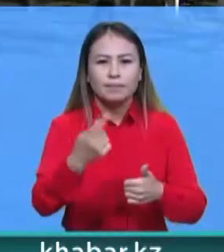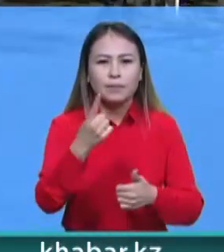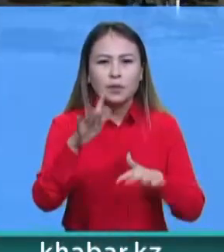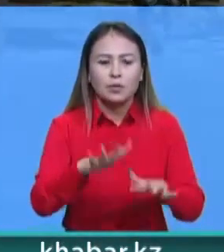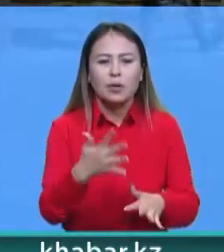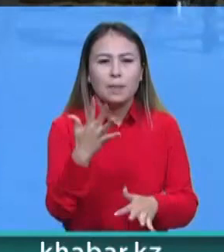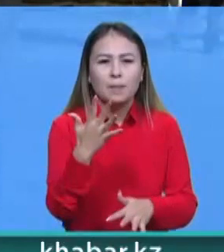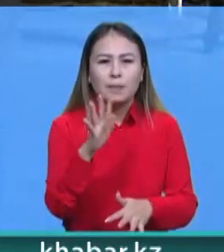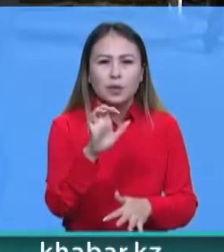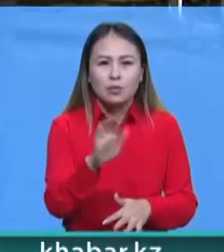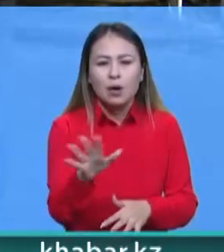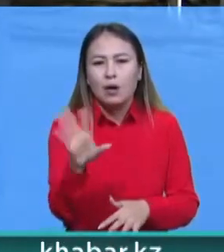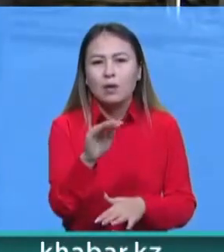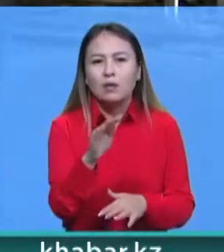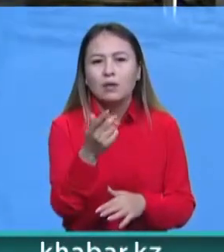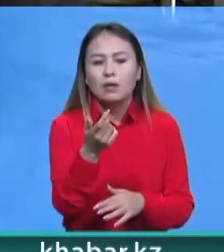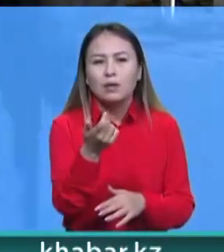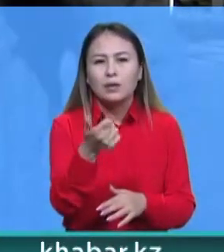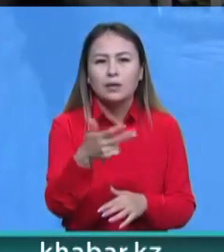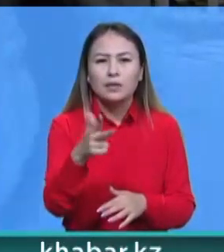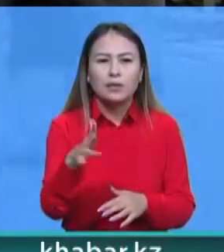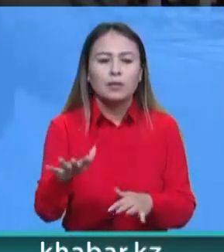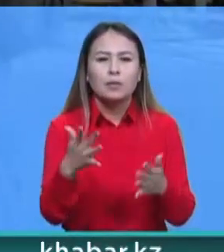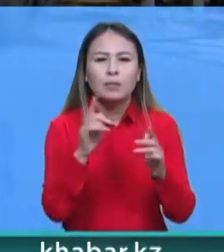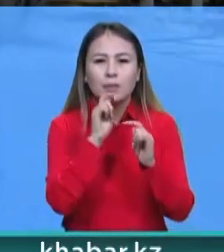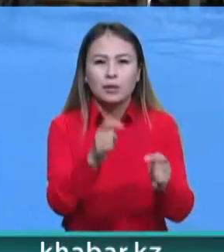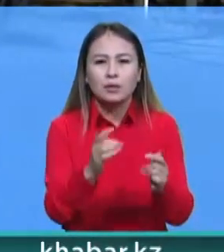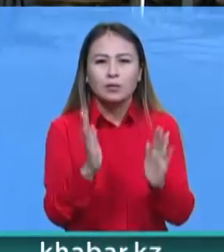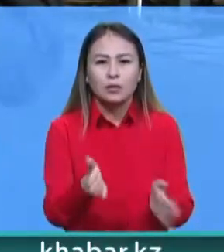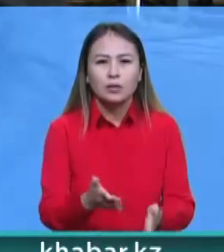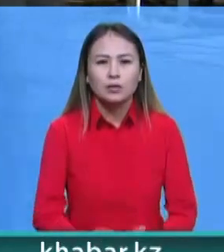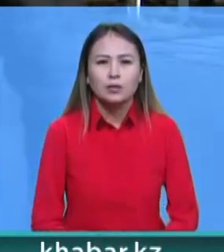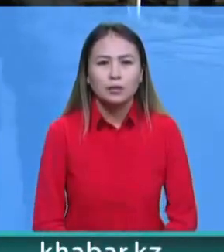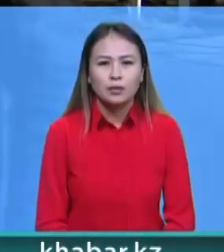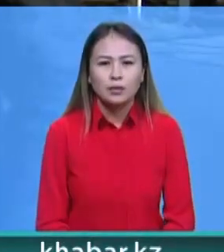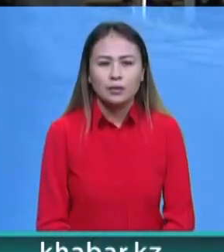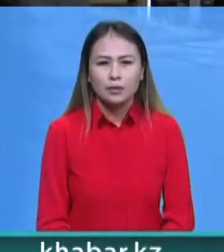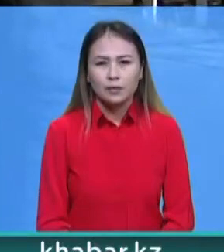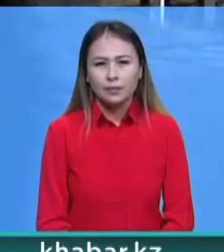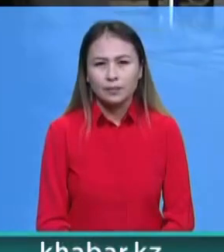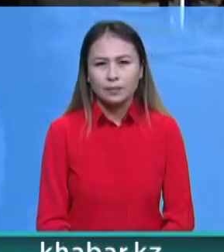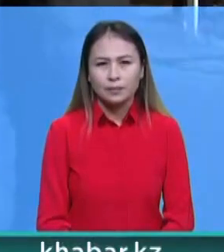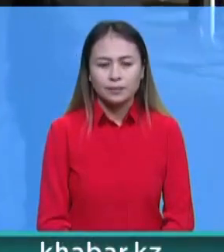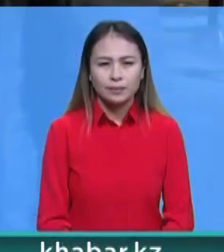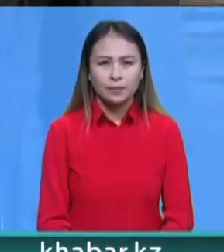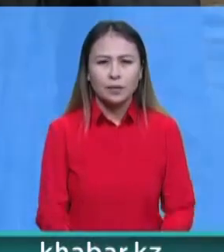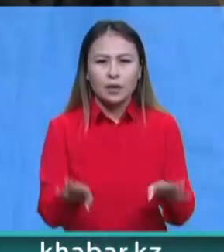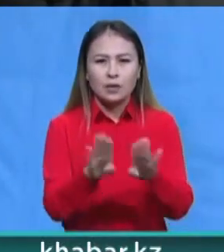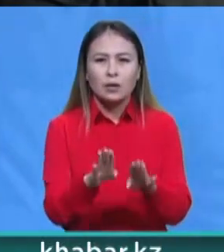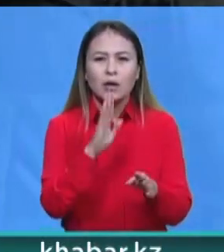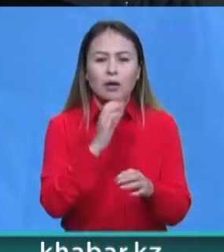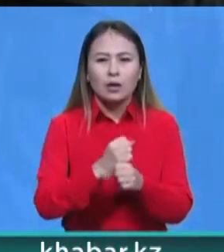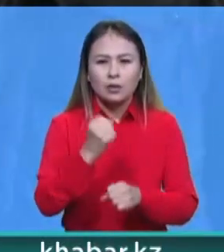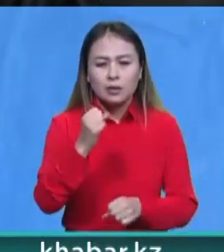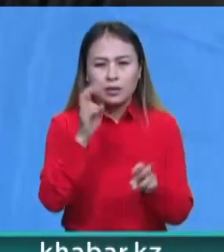орны 500 мың тіксе, қалған жарыстарға қаншадан тігеді? Негізінде бүгінгі бәсеке өте жоғары деңгейде ұйымдастырылып отыр. Санитарлық талаптардың бәрі қатаң